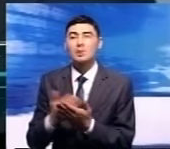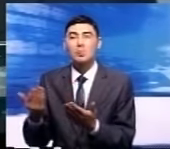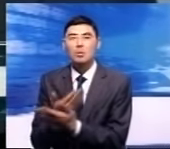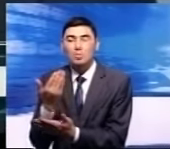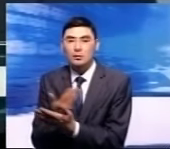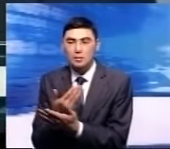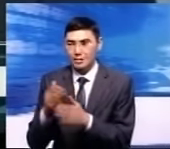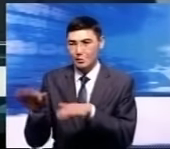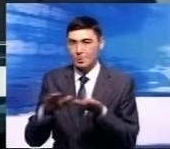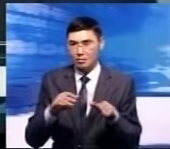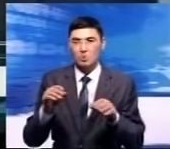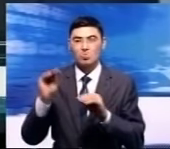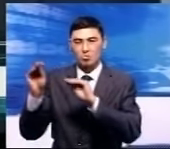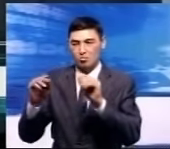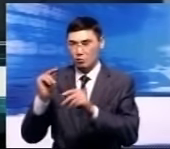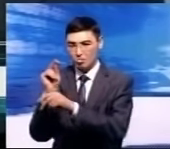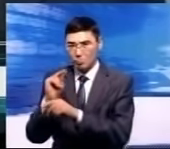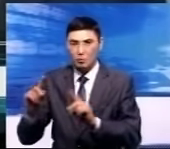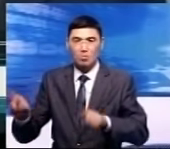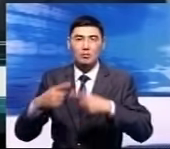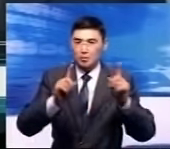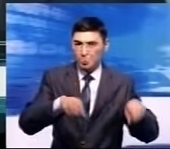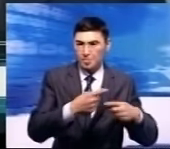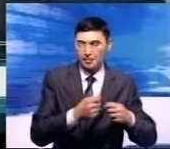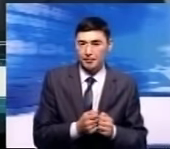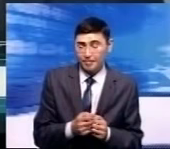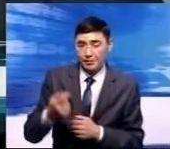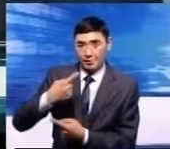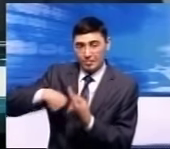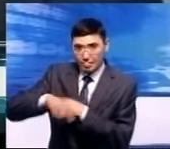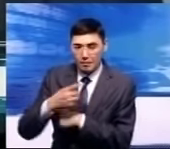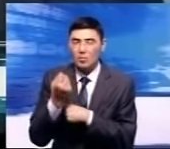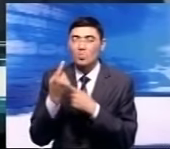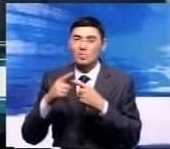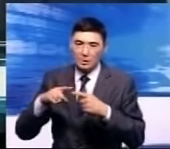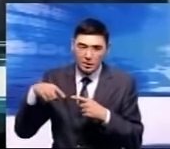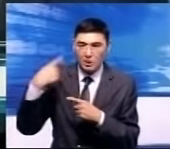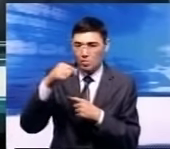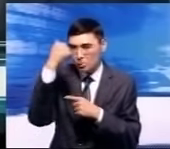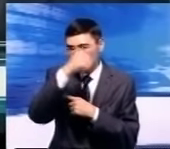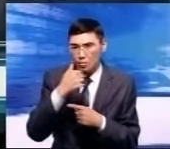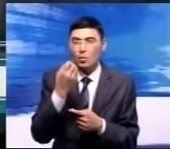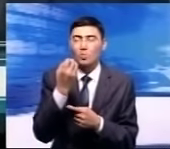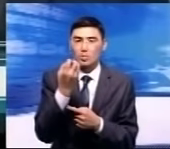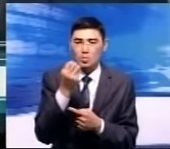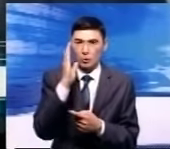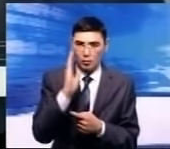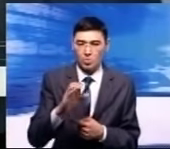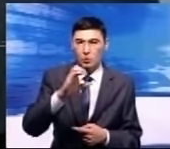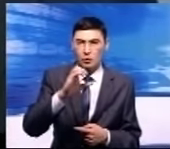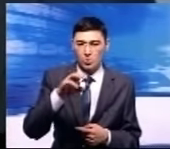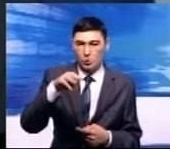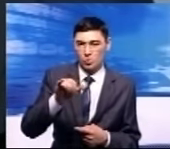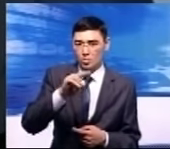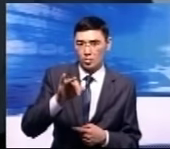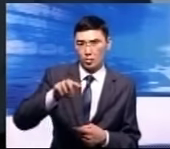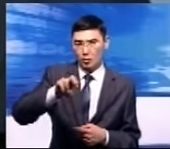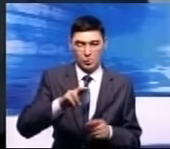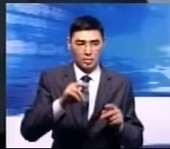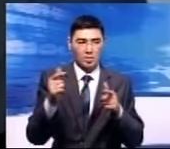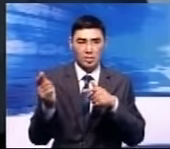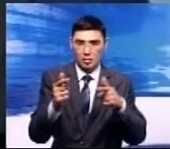году, провести значительные работы именно по декорациям, по студийным, подготовить несколько студий и